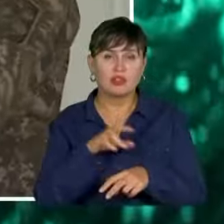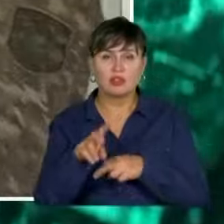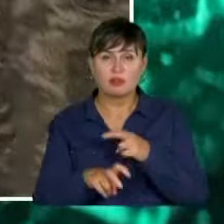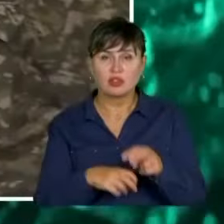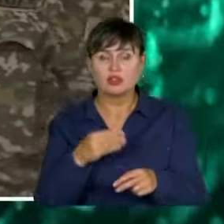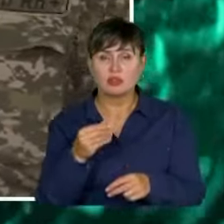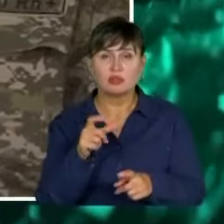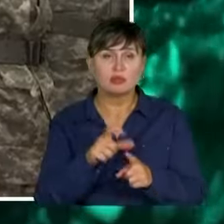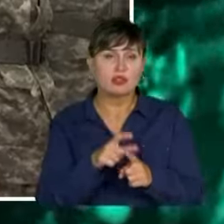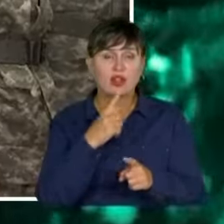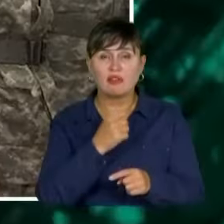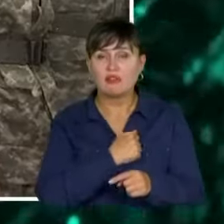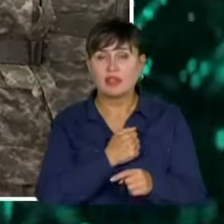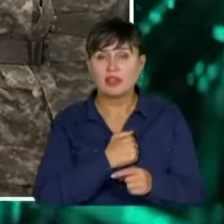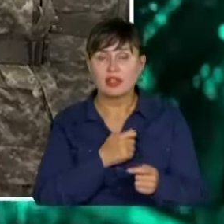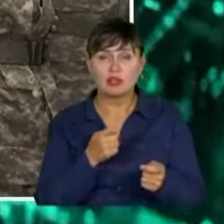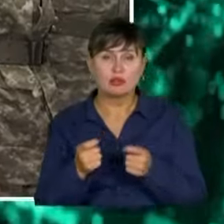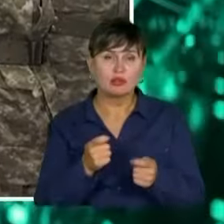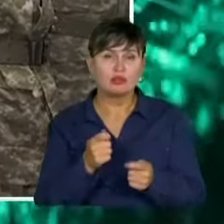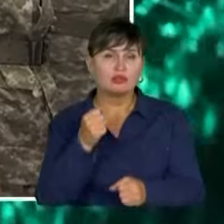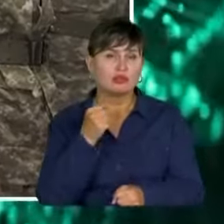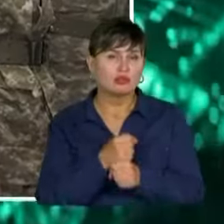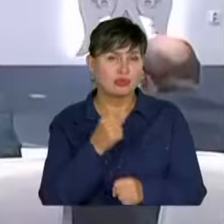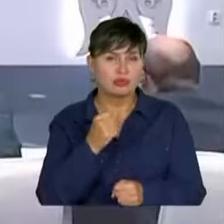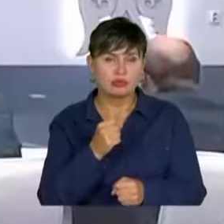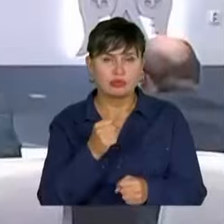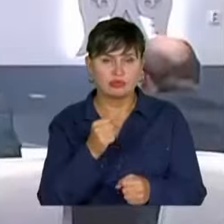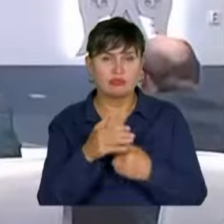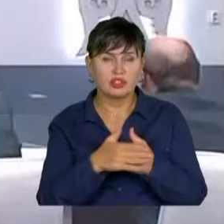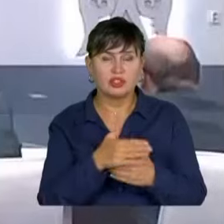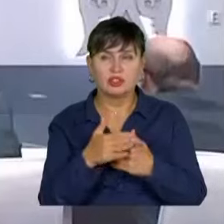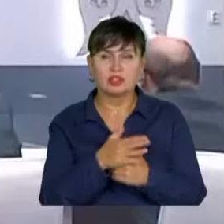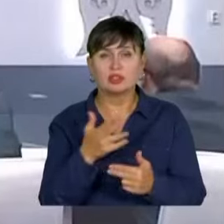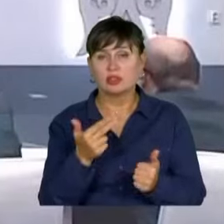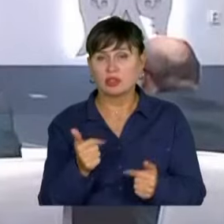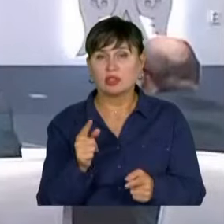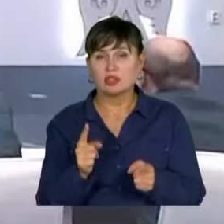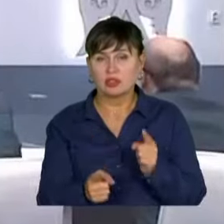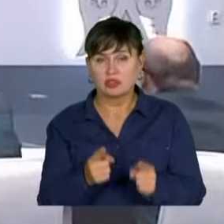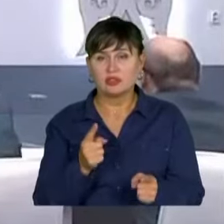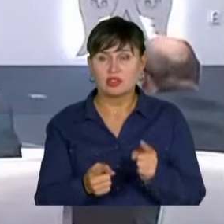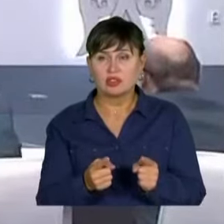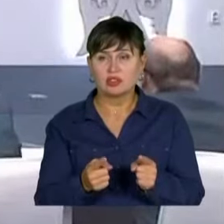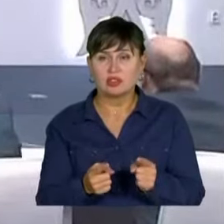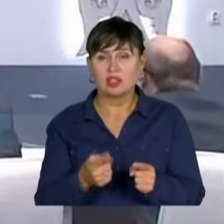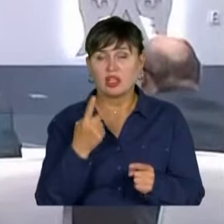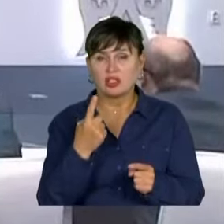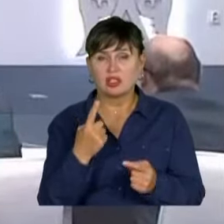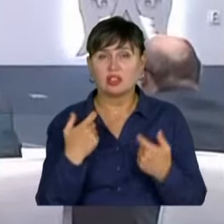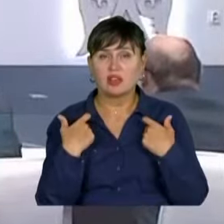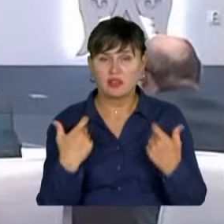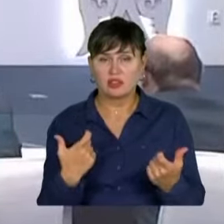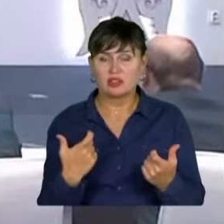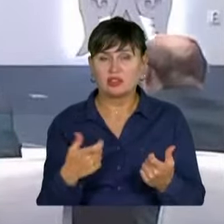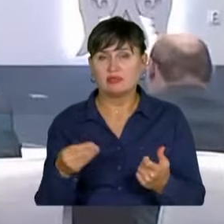денег Но по словам военного руководства они жёстко пресекает Да действительно бы один офицер брал